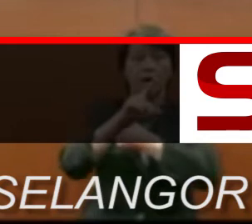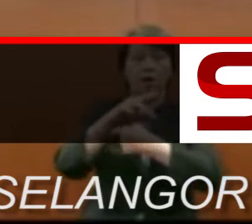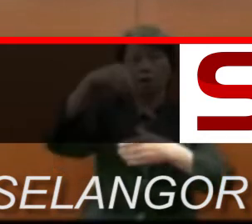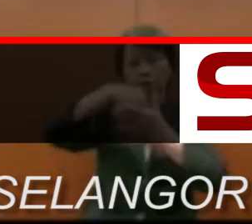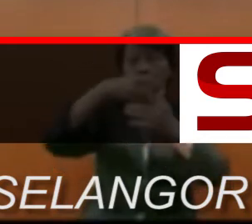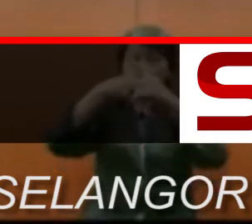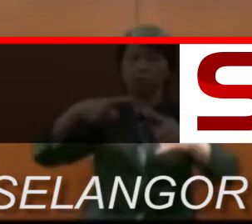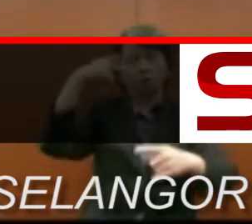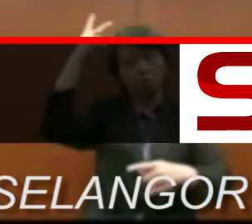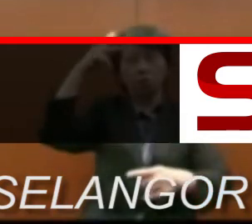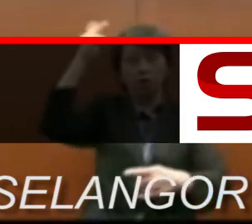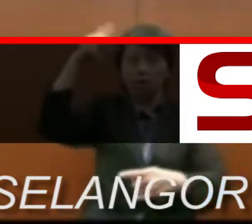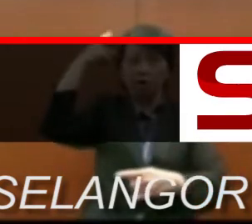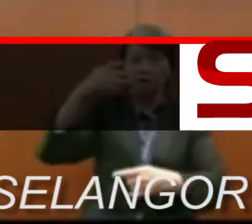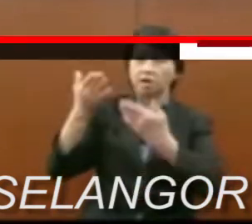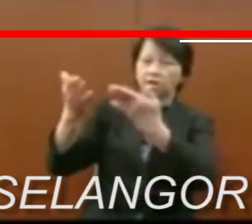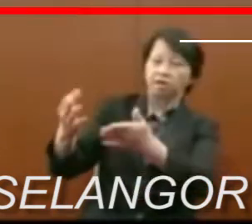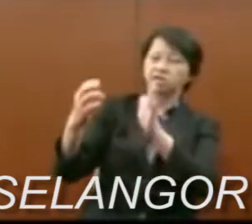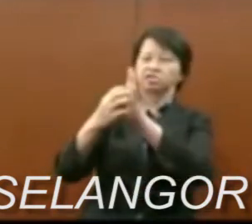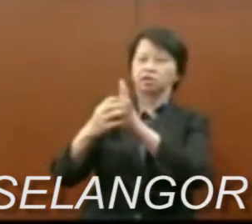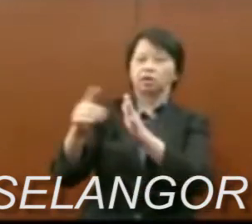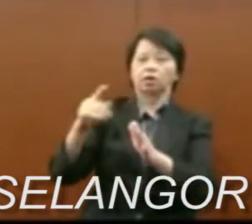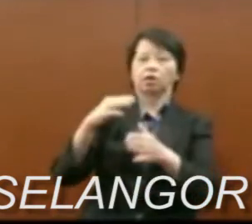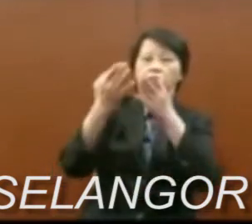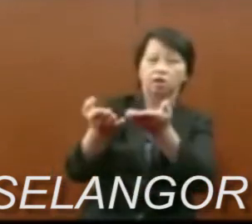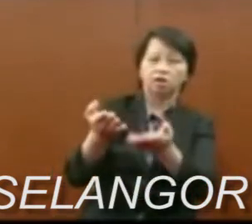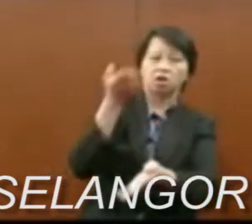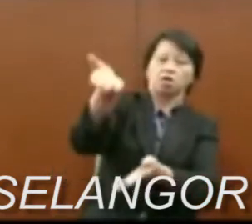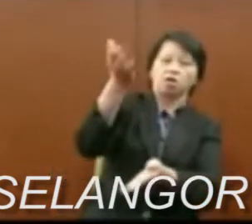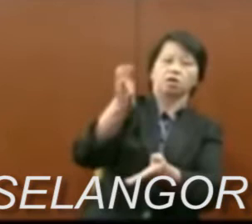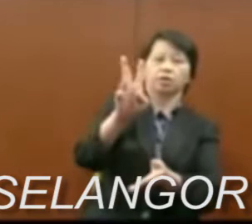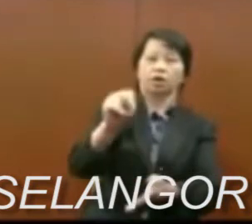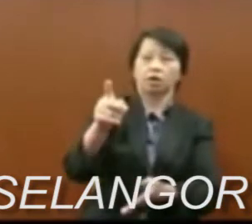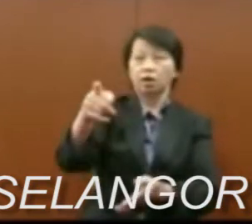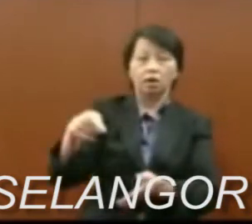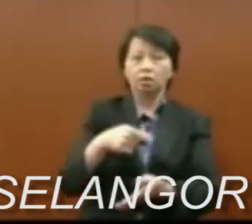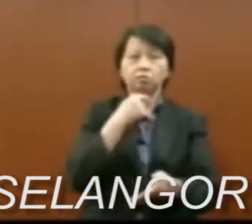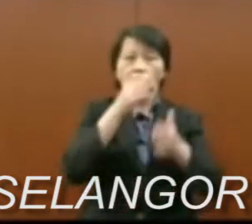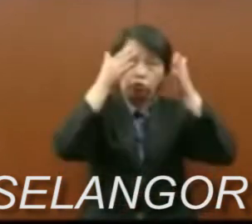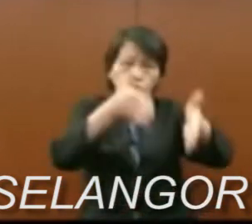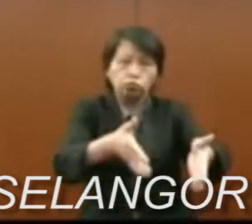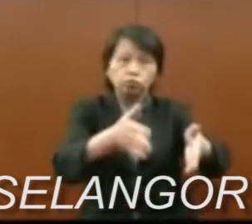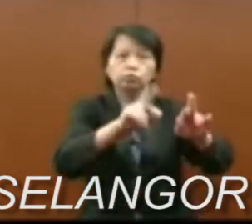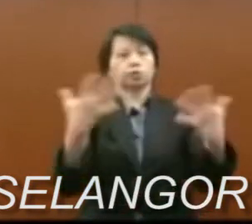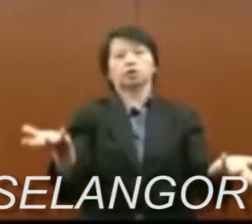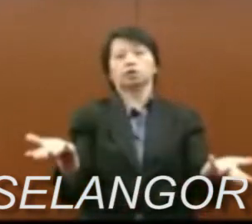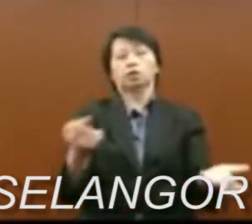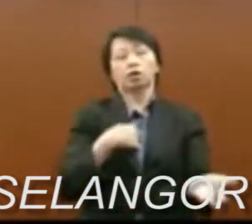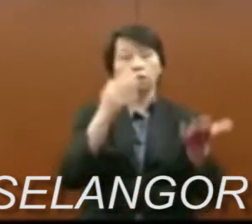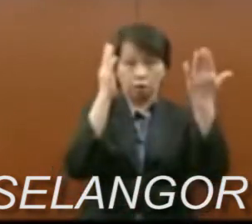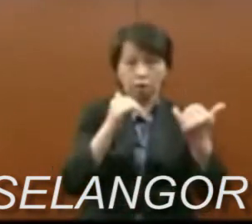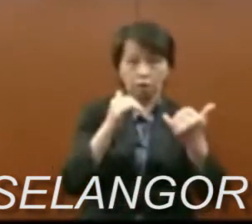berpolitik lagi, nak cerita pasal Parti Islam, nak cerita pasal Barisan Nasional. Tidak tumpu kepada isu masyarakat dan juga rakyat. Saya